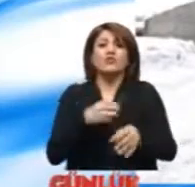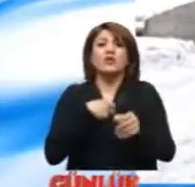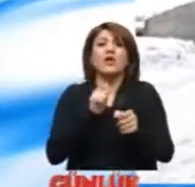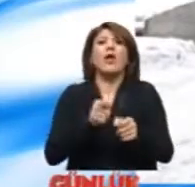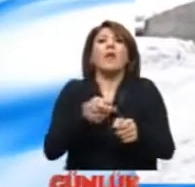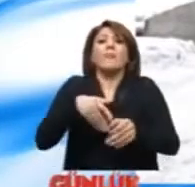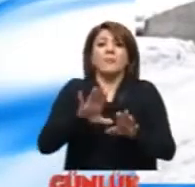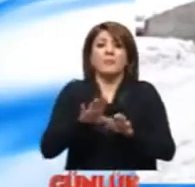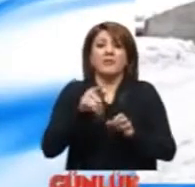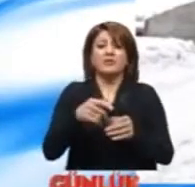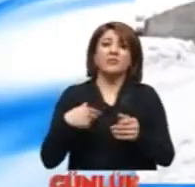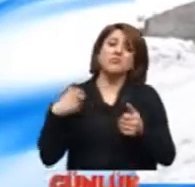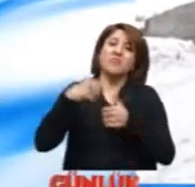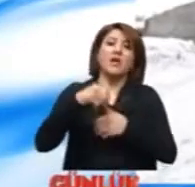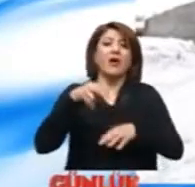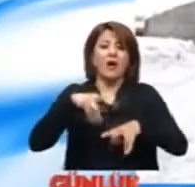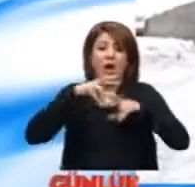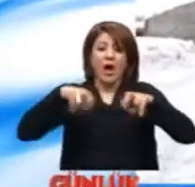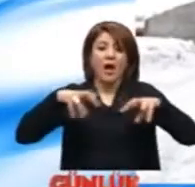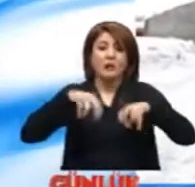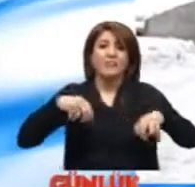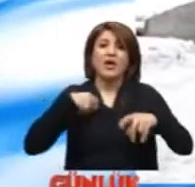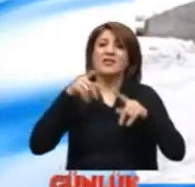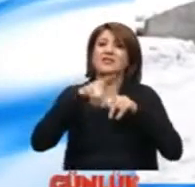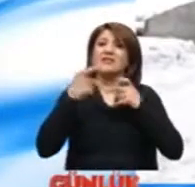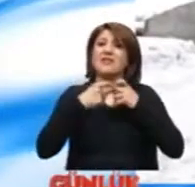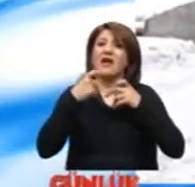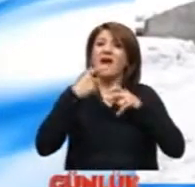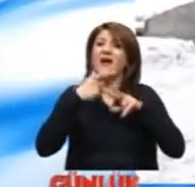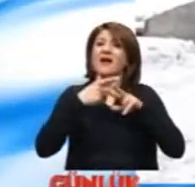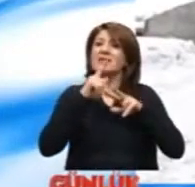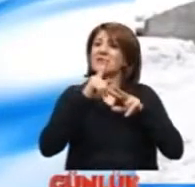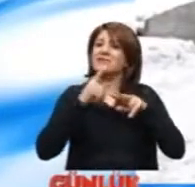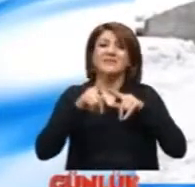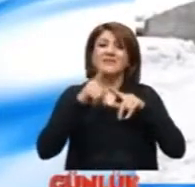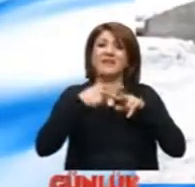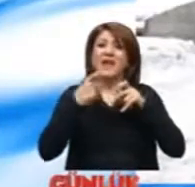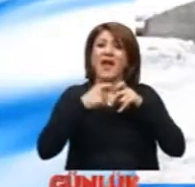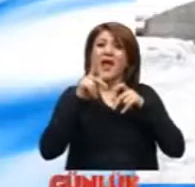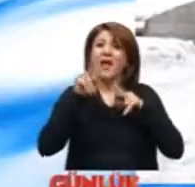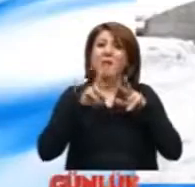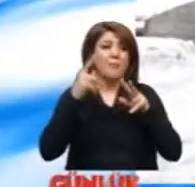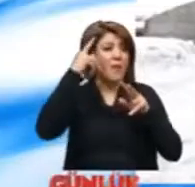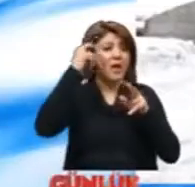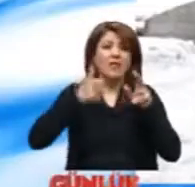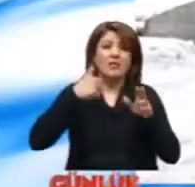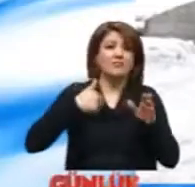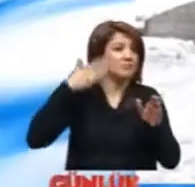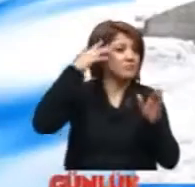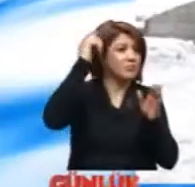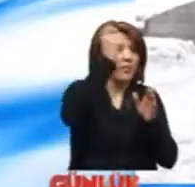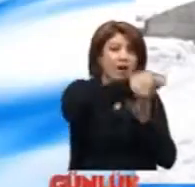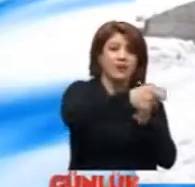olayın sebebini öğrenmek için Ağrı Tarım Gıda ve Hayvancılık İl Müdürlüğü'ne ve veteriner hekimlere gittiğini ifade etti.